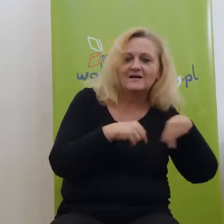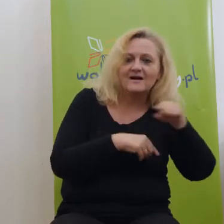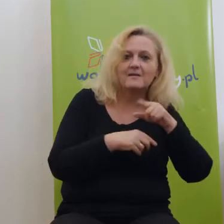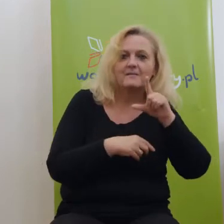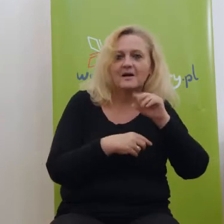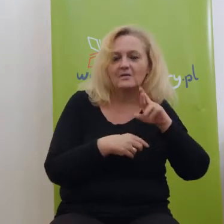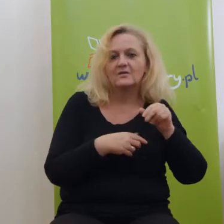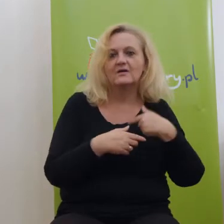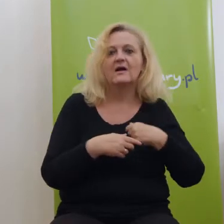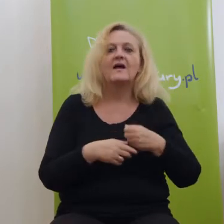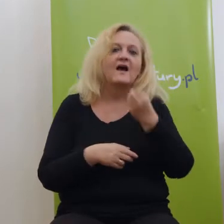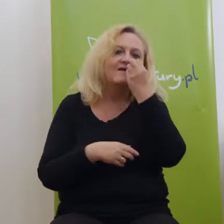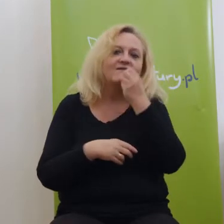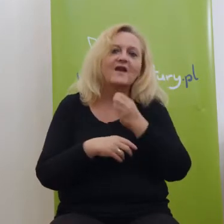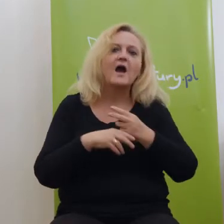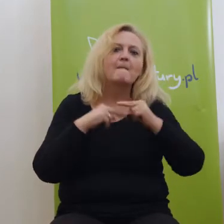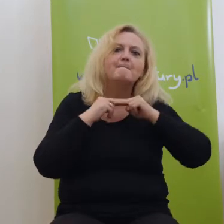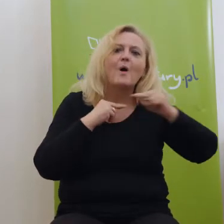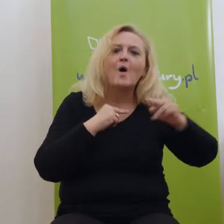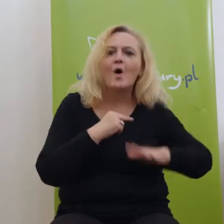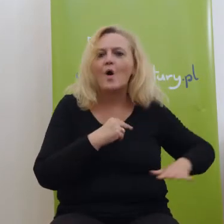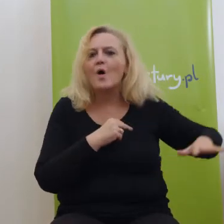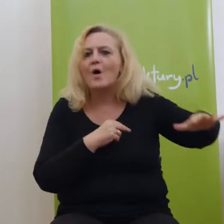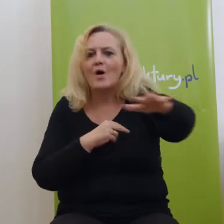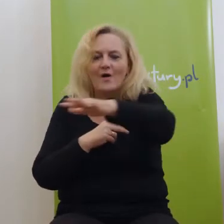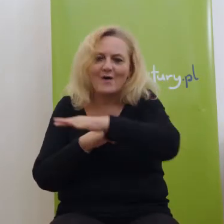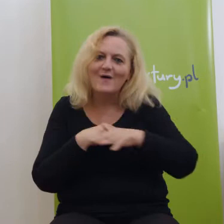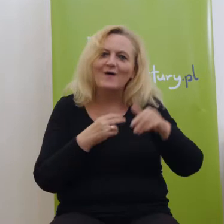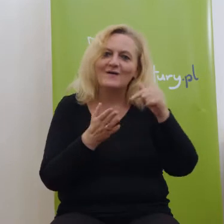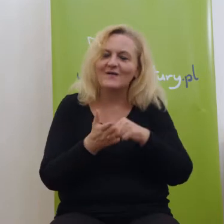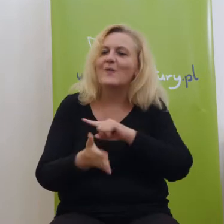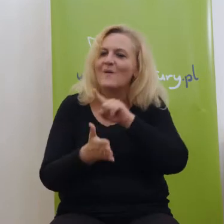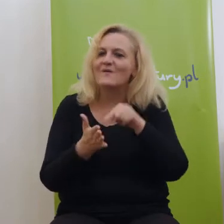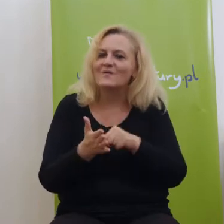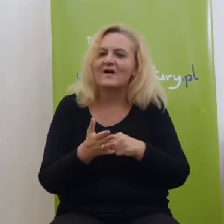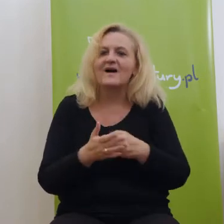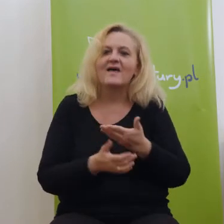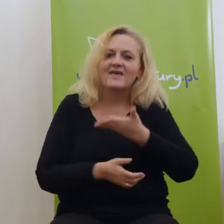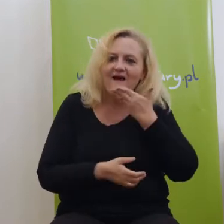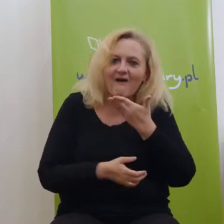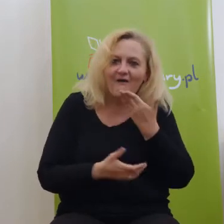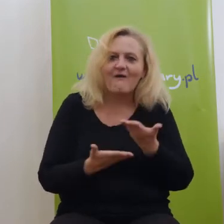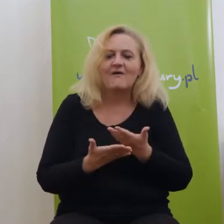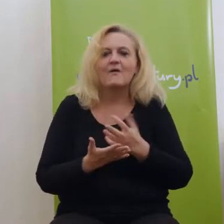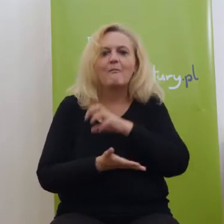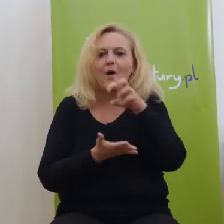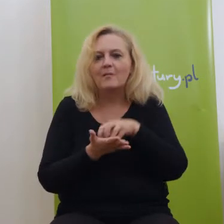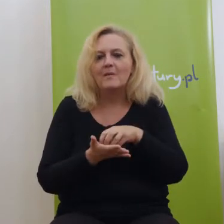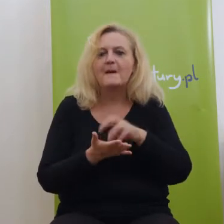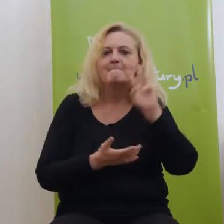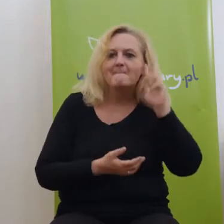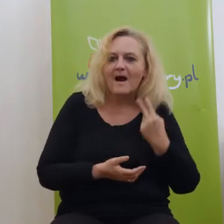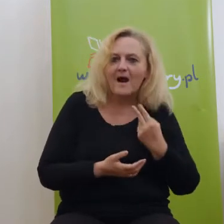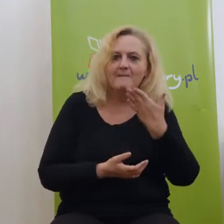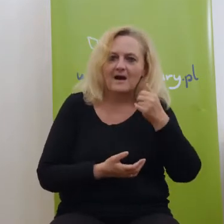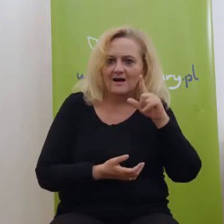za pomocą polnych kwiatów i no właśnie jagód, pomidorów, malin.